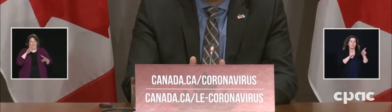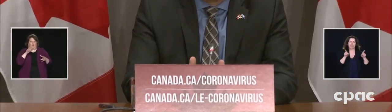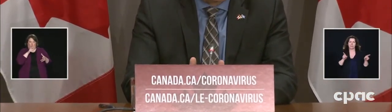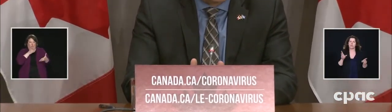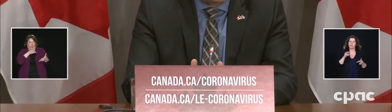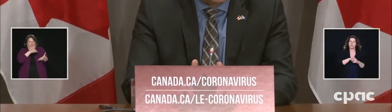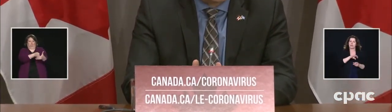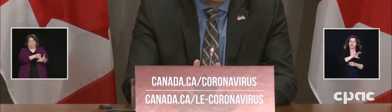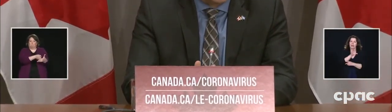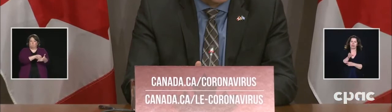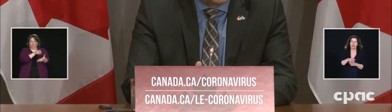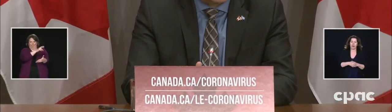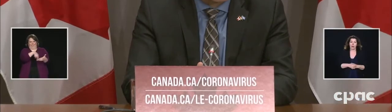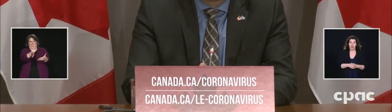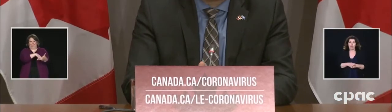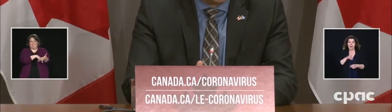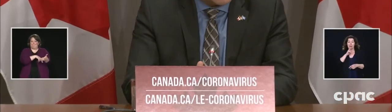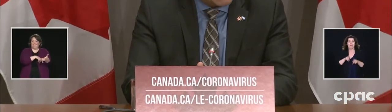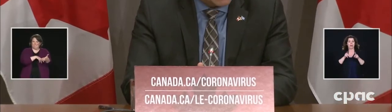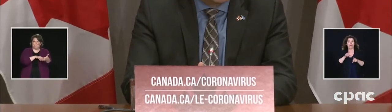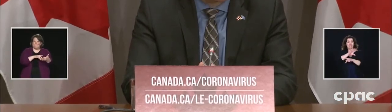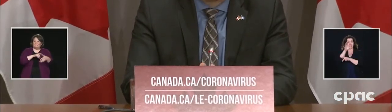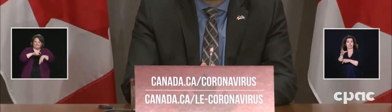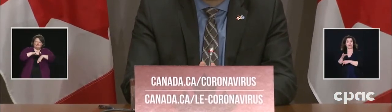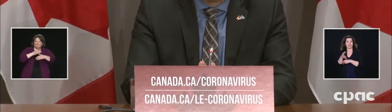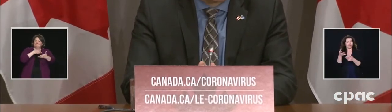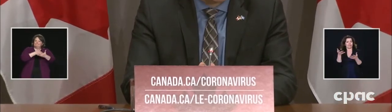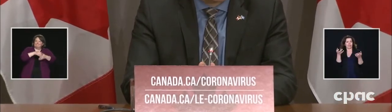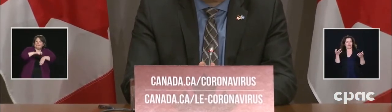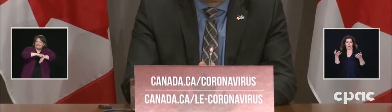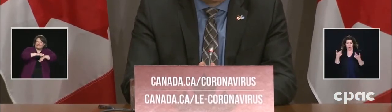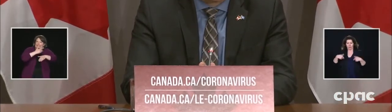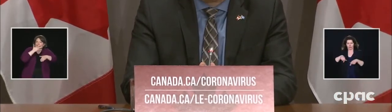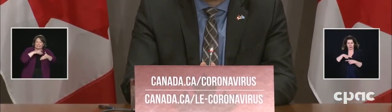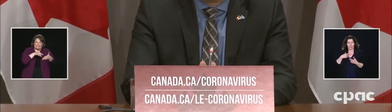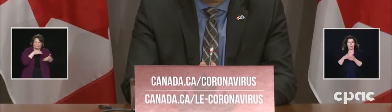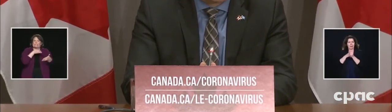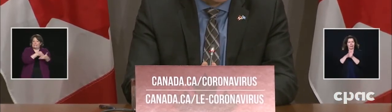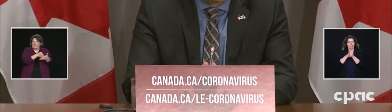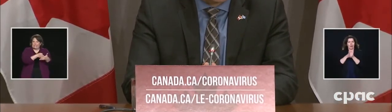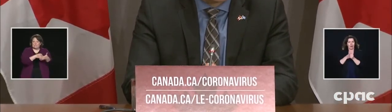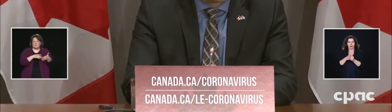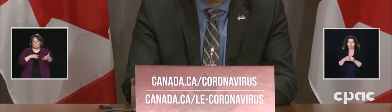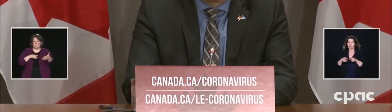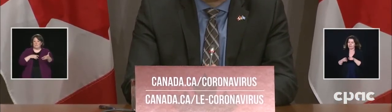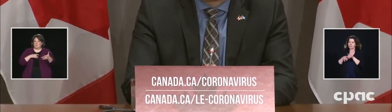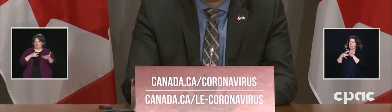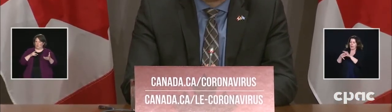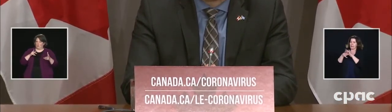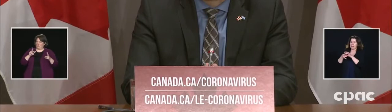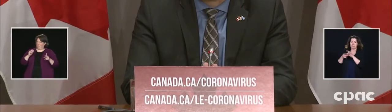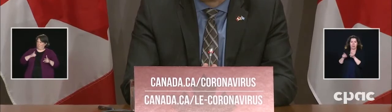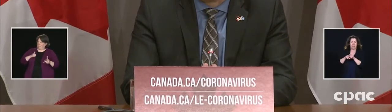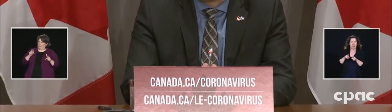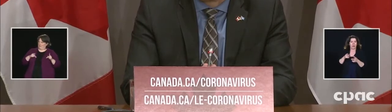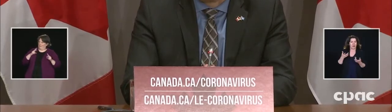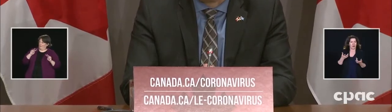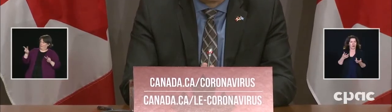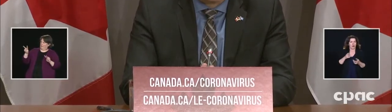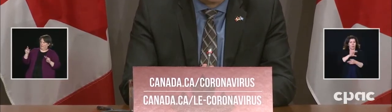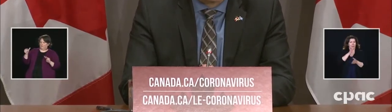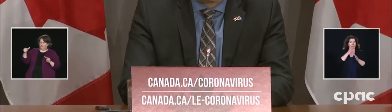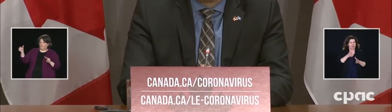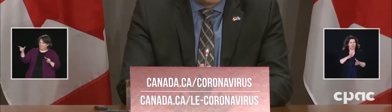ce que nous soyons des leaders et des alliés. Mais comme citoyens, nous avons aussi une responsabilité à être des leaders et des alliés pour s'assurer que tous et